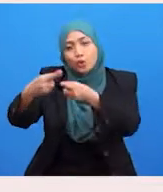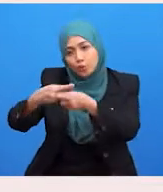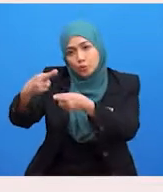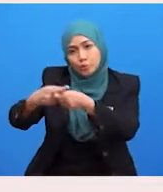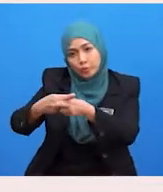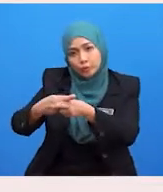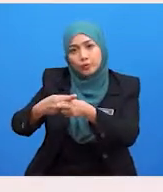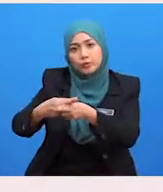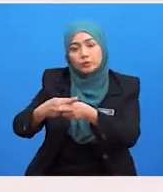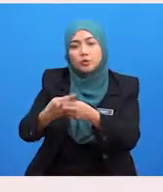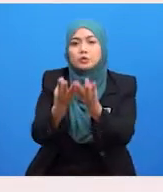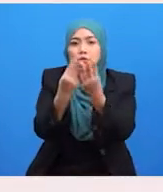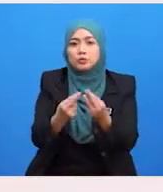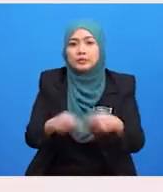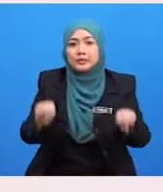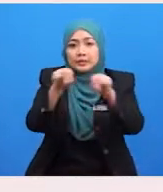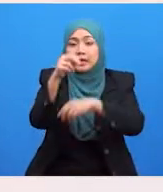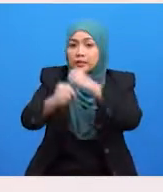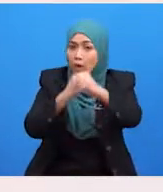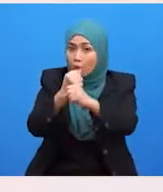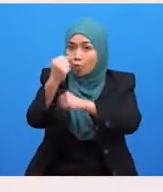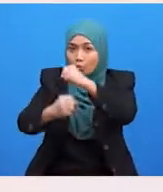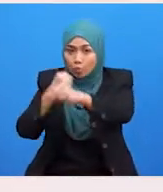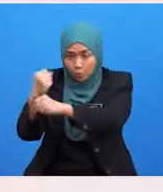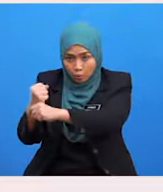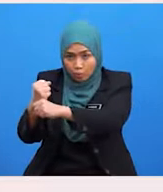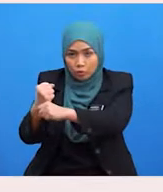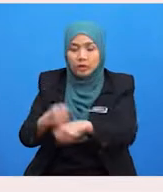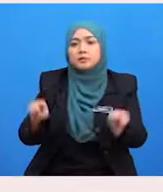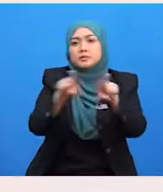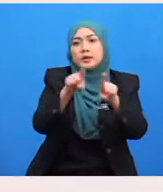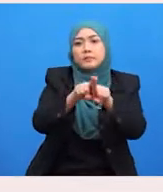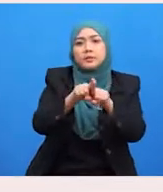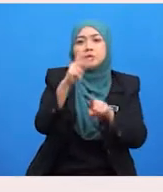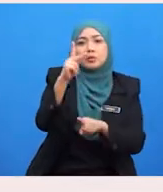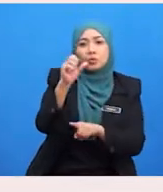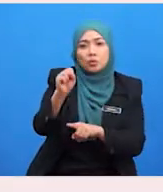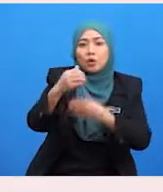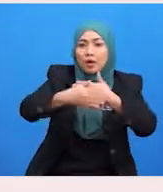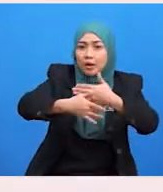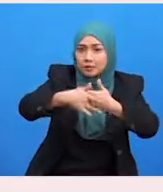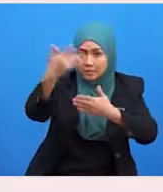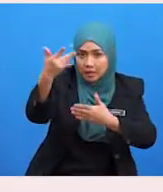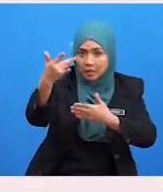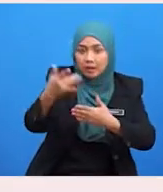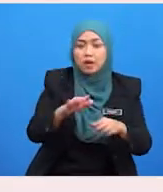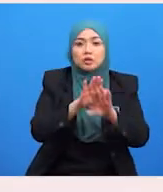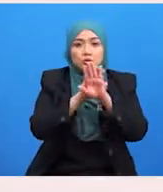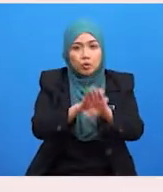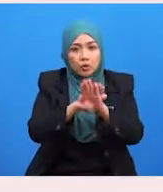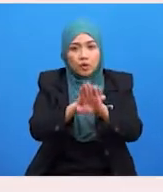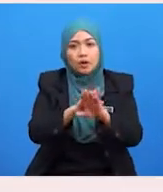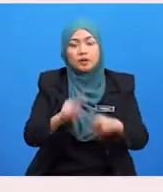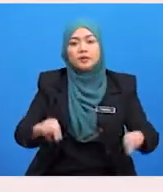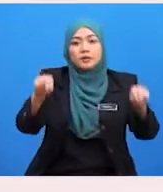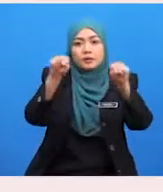iaitu susut nilai tahunan sama dengan kos asal tolak nilai skrap dan dibahagi